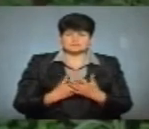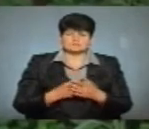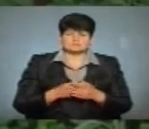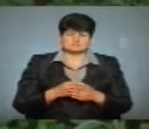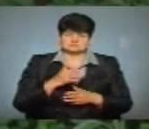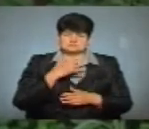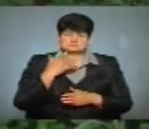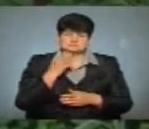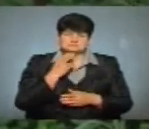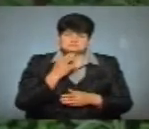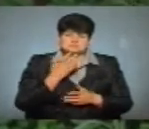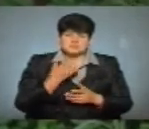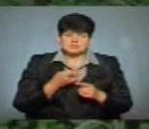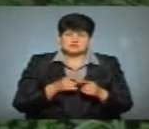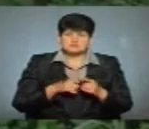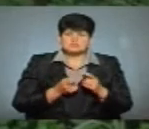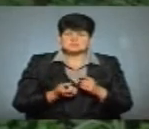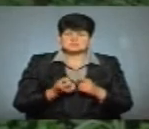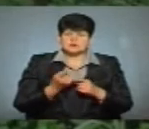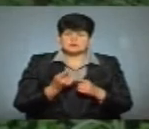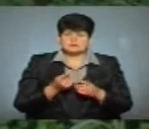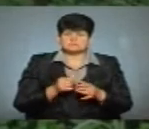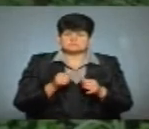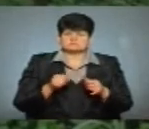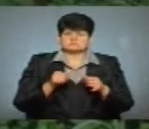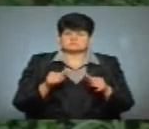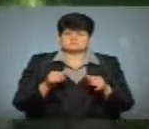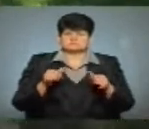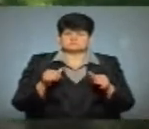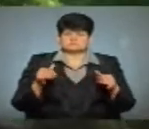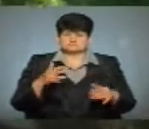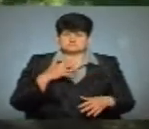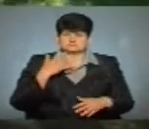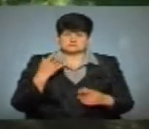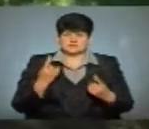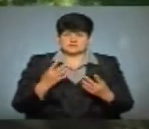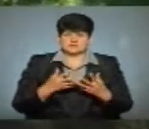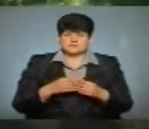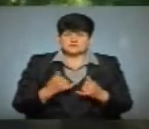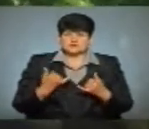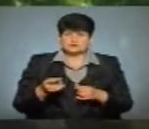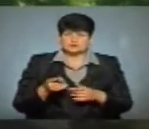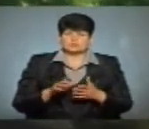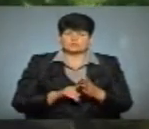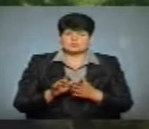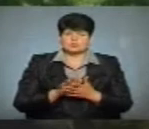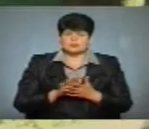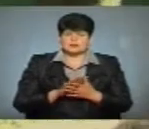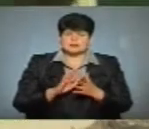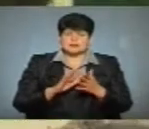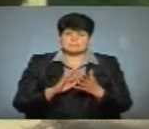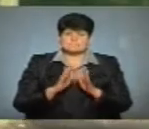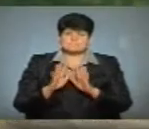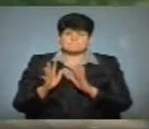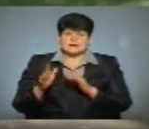поживи. І от цей спалах популяції привів до їх такої величезної кількості. Сьогодні в Тернополі від кліщів почали обробляти парк імені